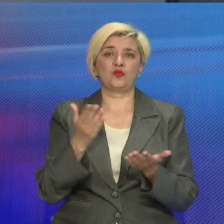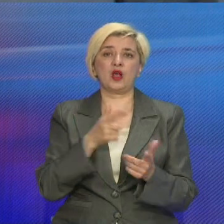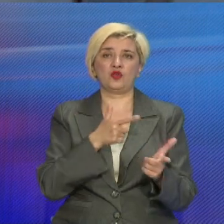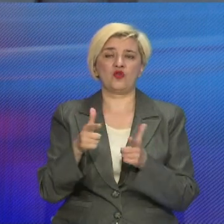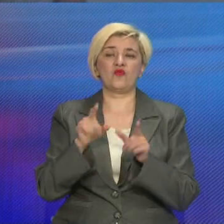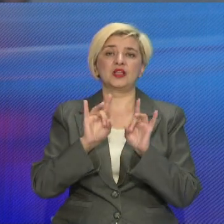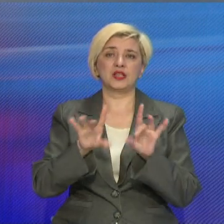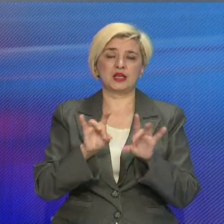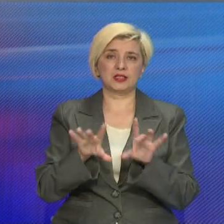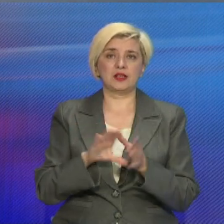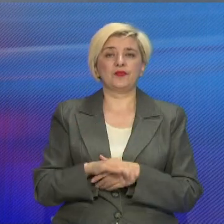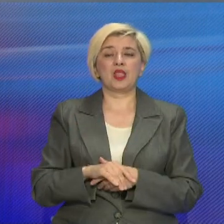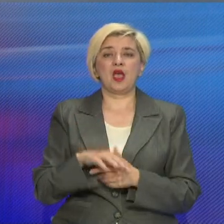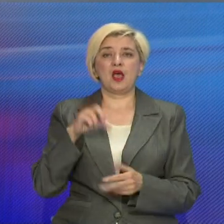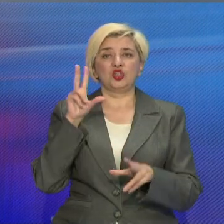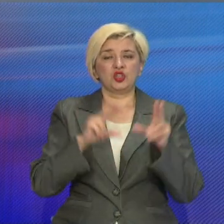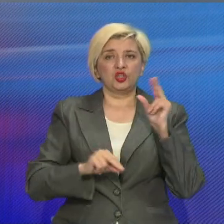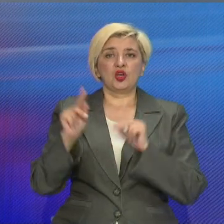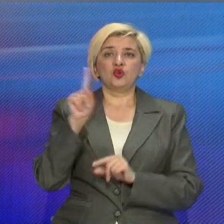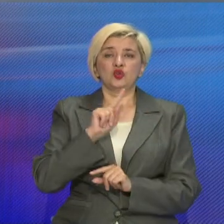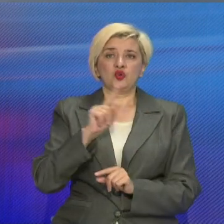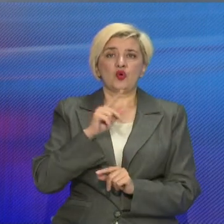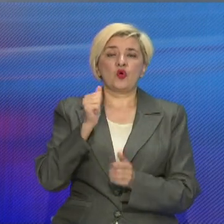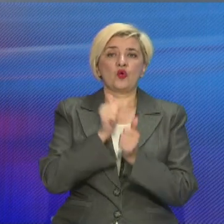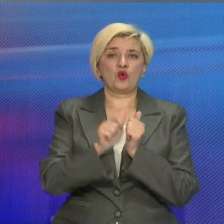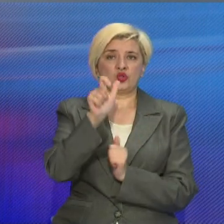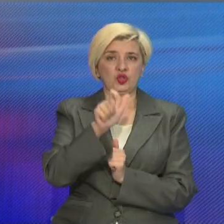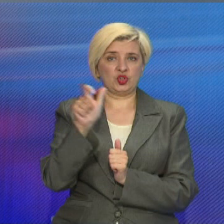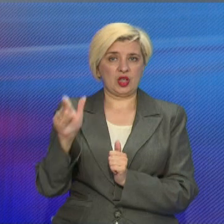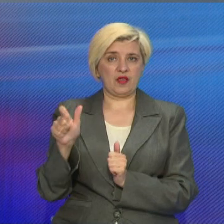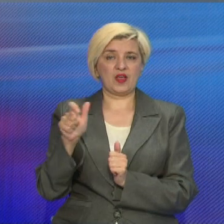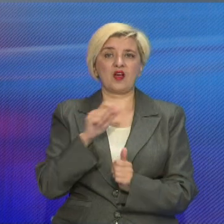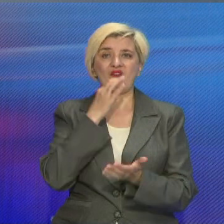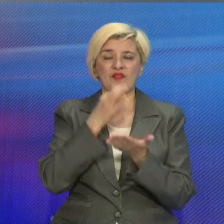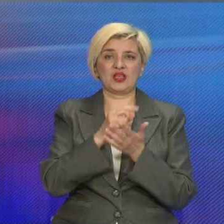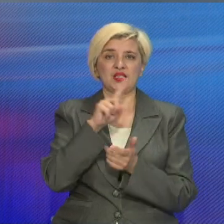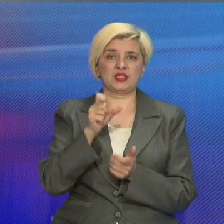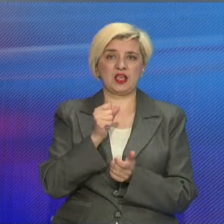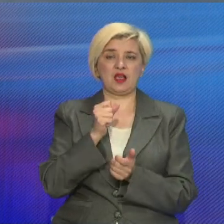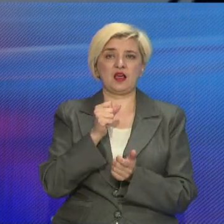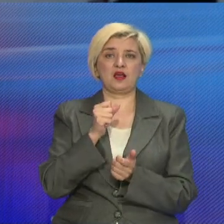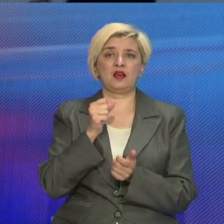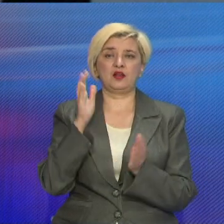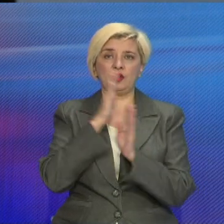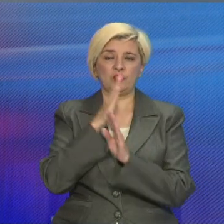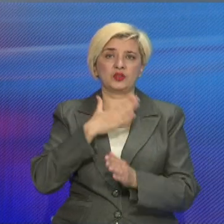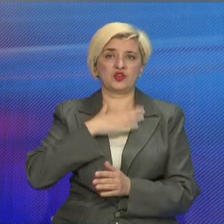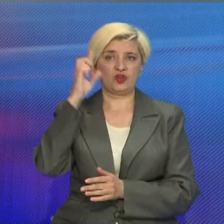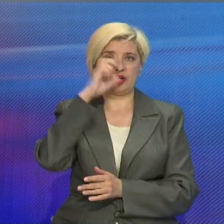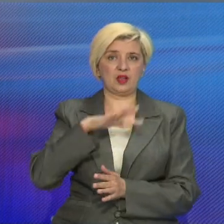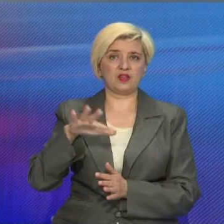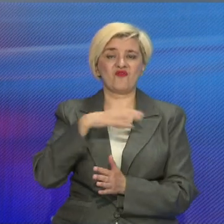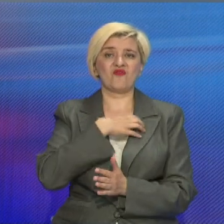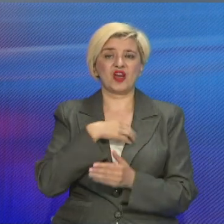человек у отказе за лёс нашей краины, за лёс нашей батьковщины. Вельми важно прививать